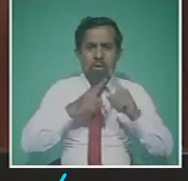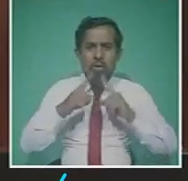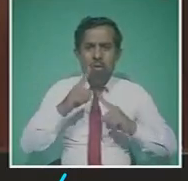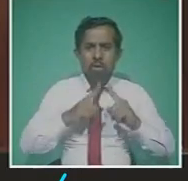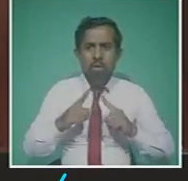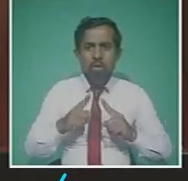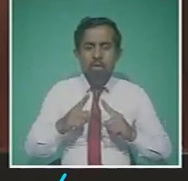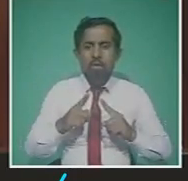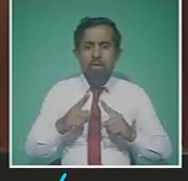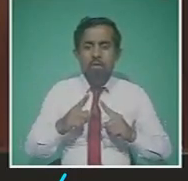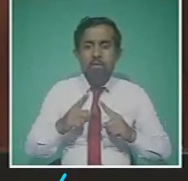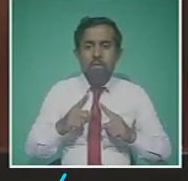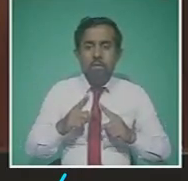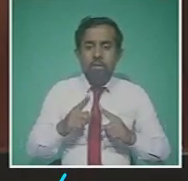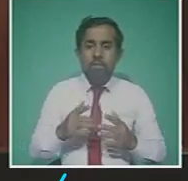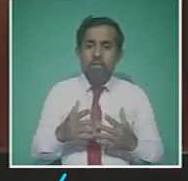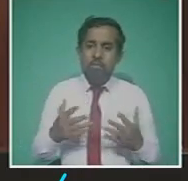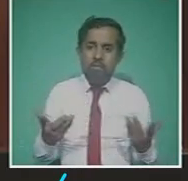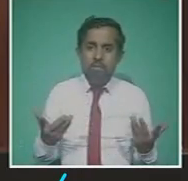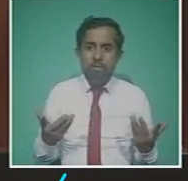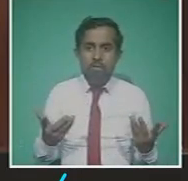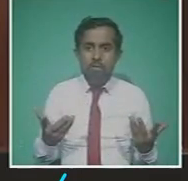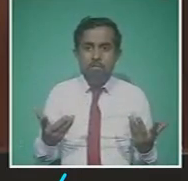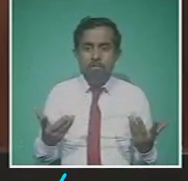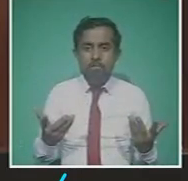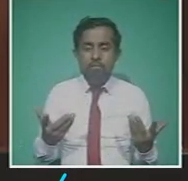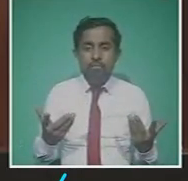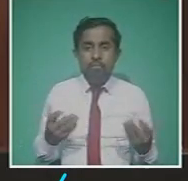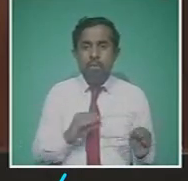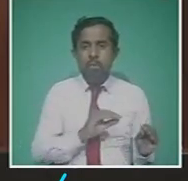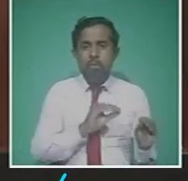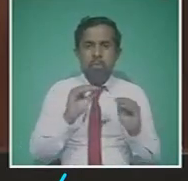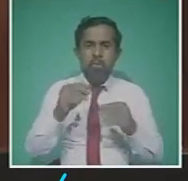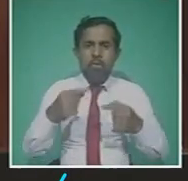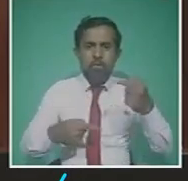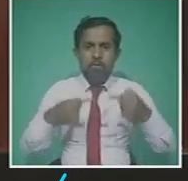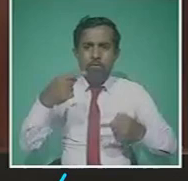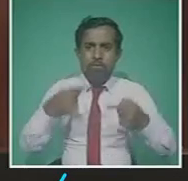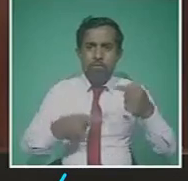Kirimata Ema Naththam Me Kaltabana Vivadaya